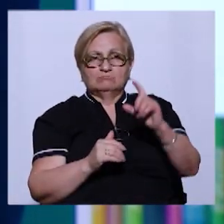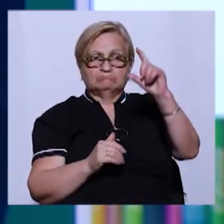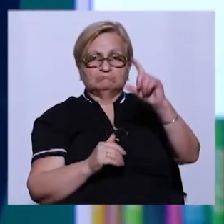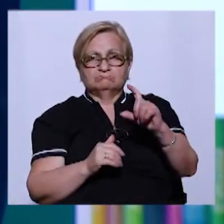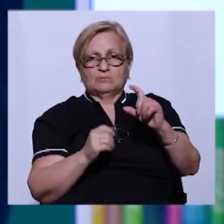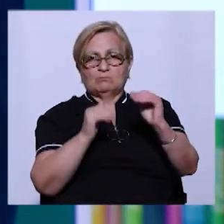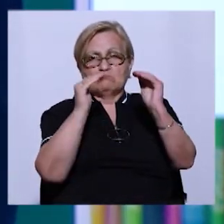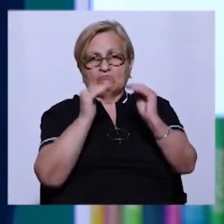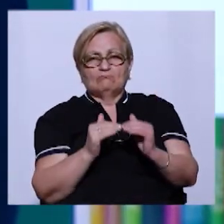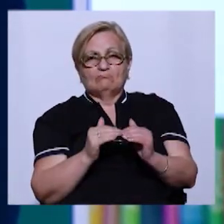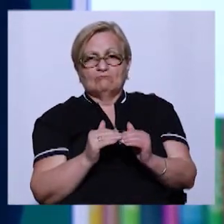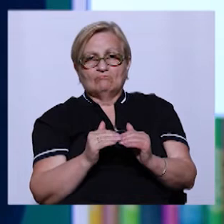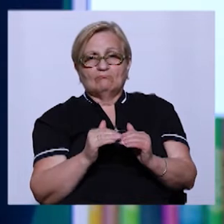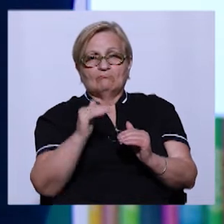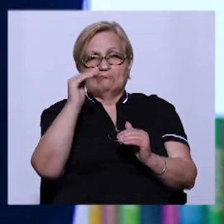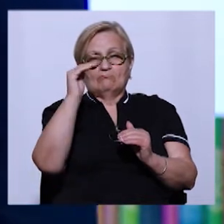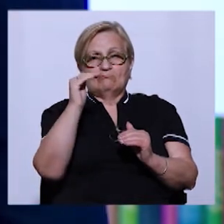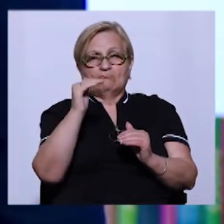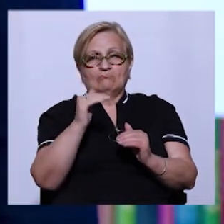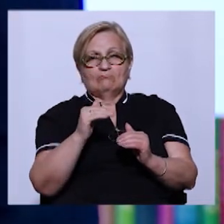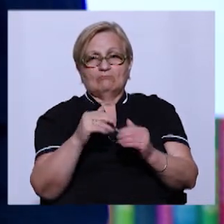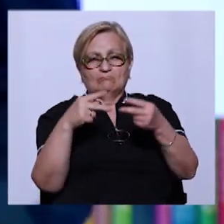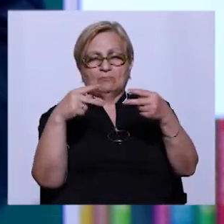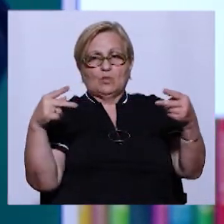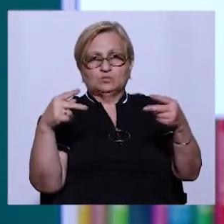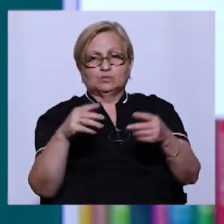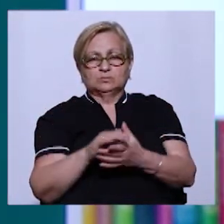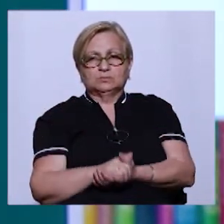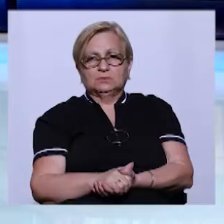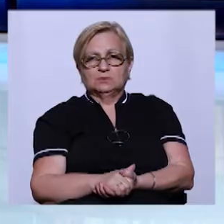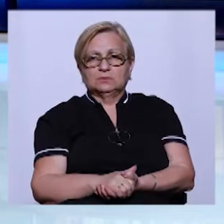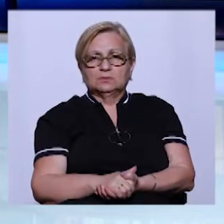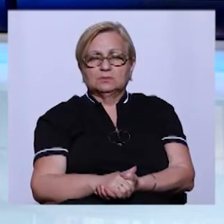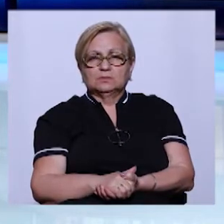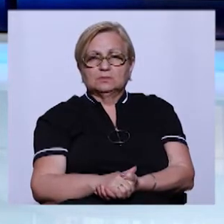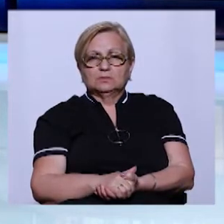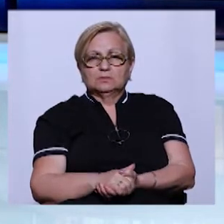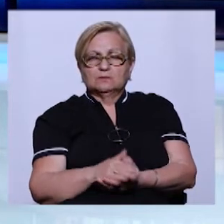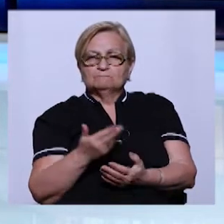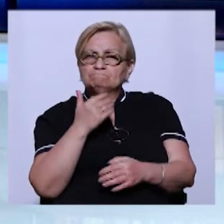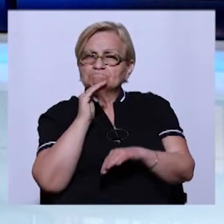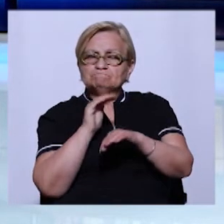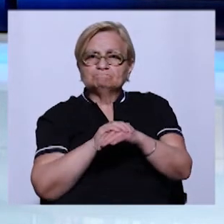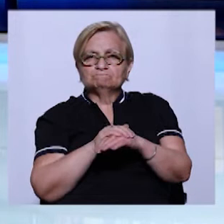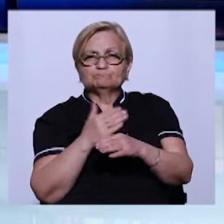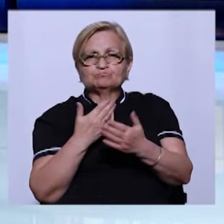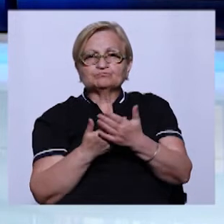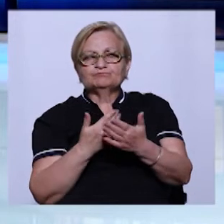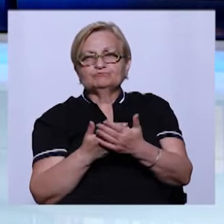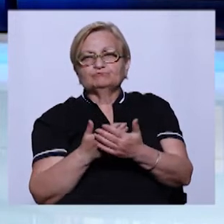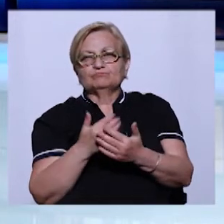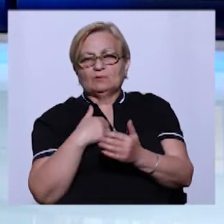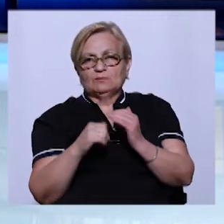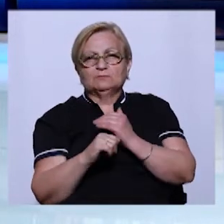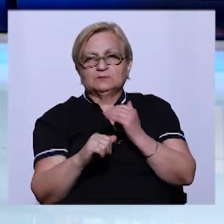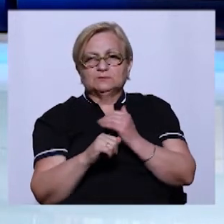ხედავთ 15-ით ჩამოიწია და ამან 15-ით აიწია აი კონკრეტული მაგალითები როგორ მეხმარება ხოლმე